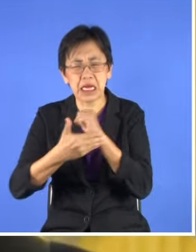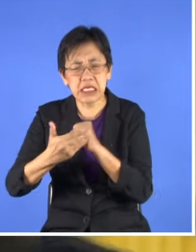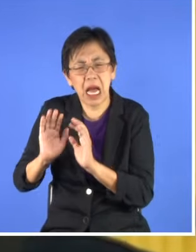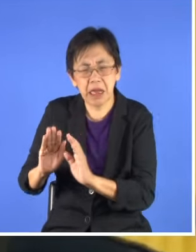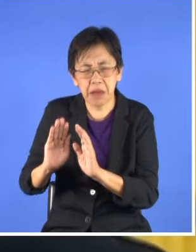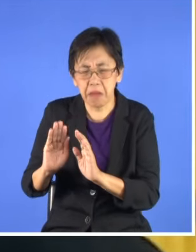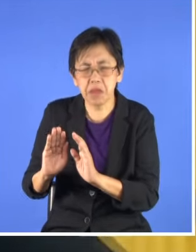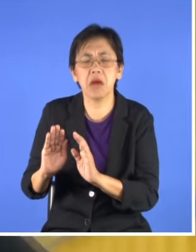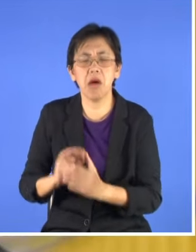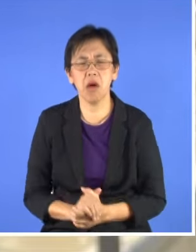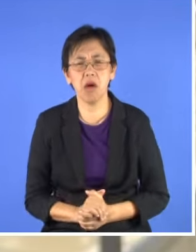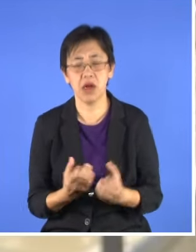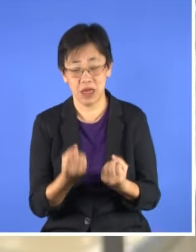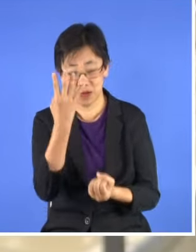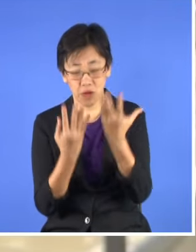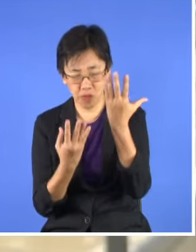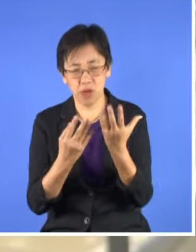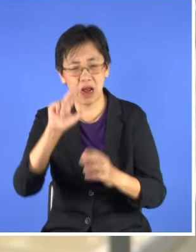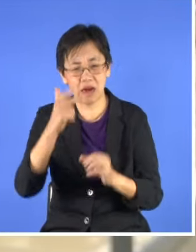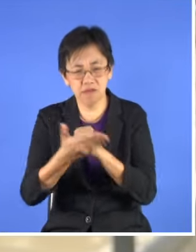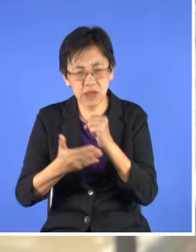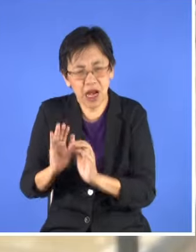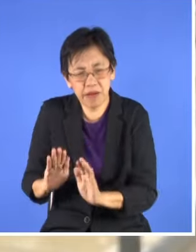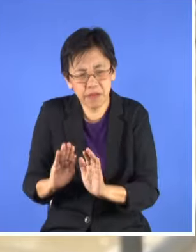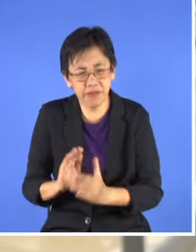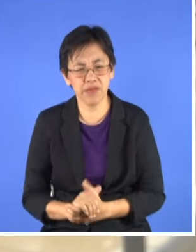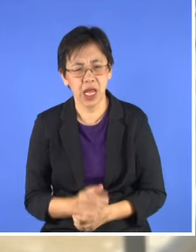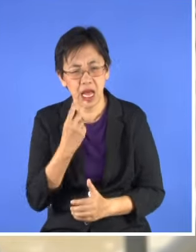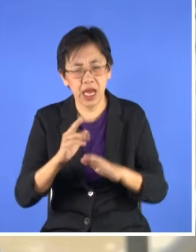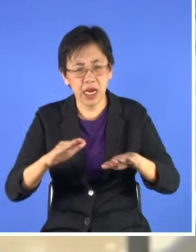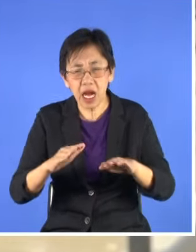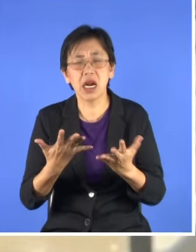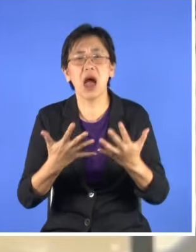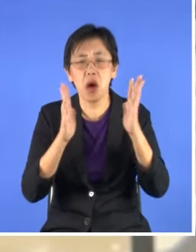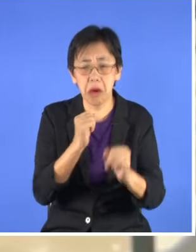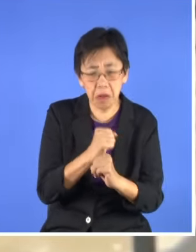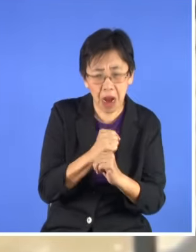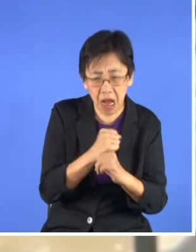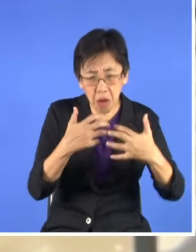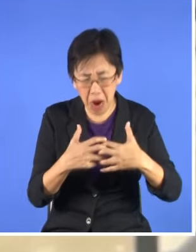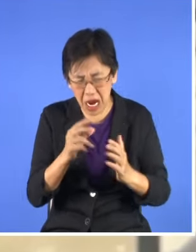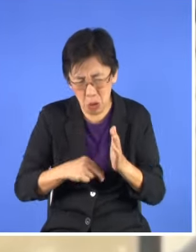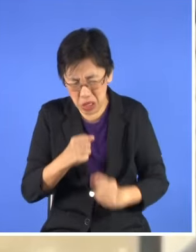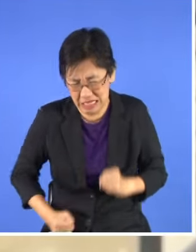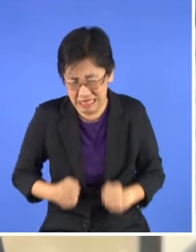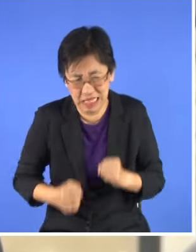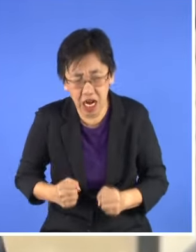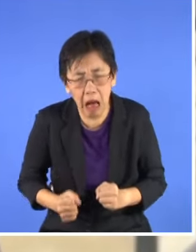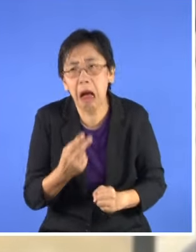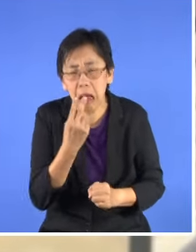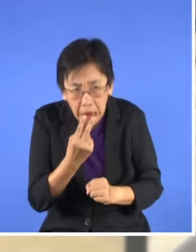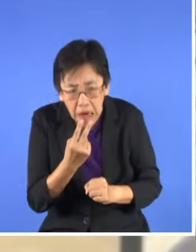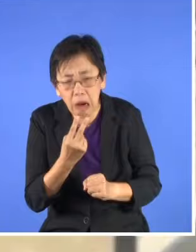ครับปใช่โรงปลูกบัญชาชุนมุนมากครับเห็นเห็นเห็นเด็กในโรงงานวิ่งหนีตายออกมาจากโรงานปีนกำแพงออกไปนะใช่ใช่ครับ